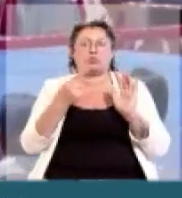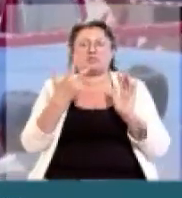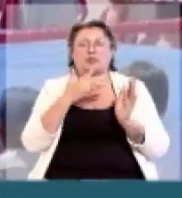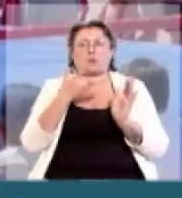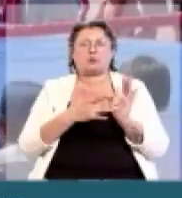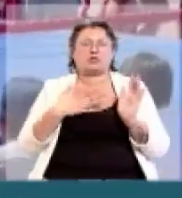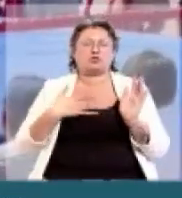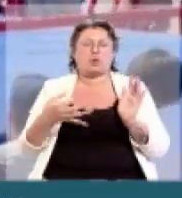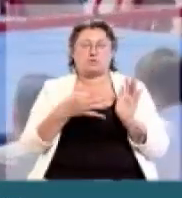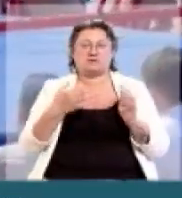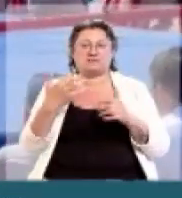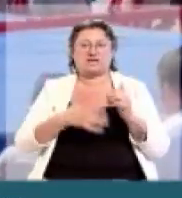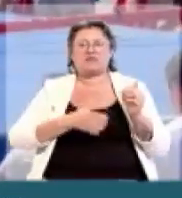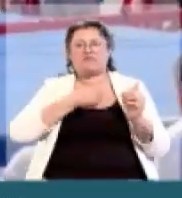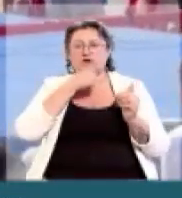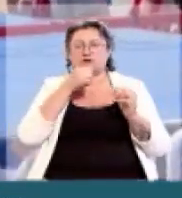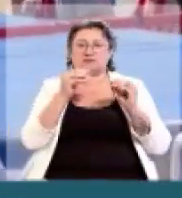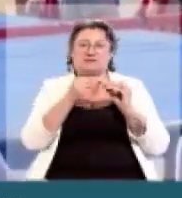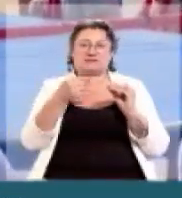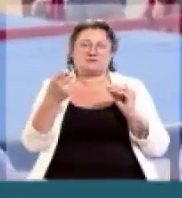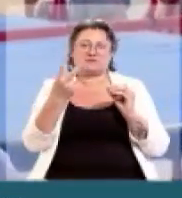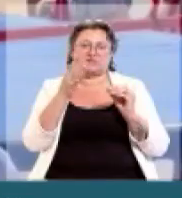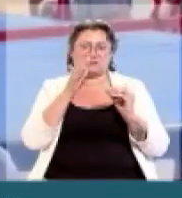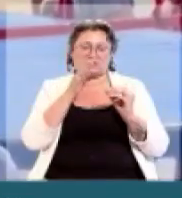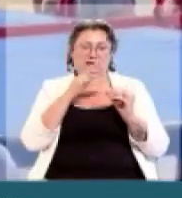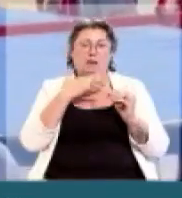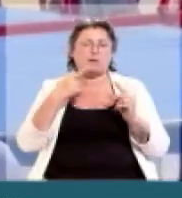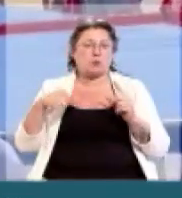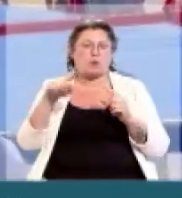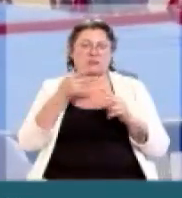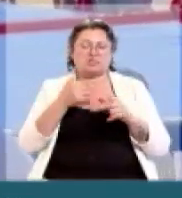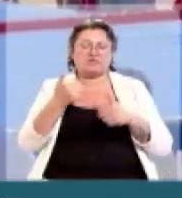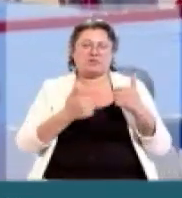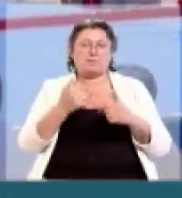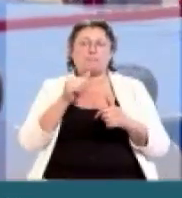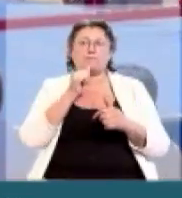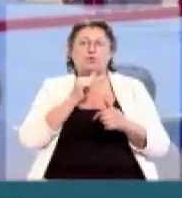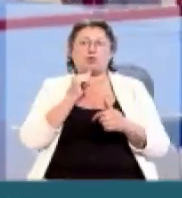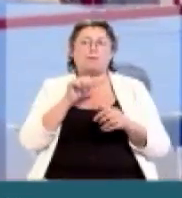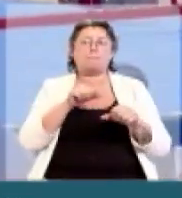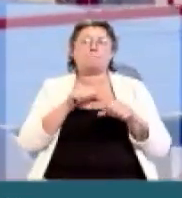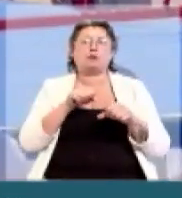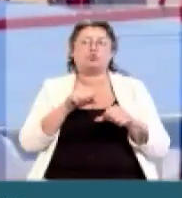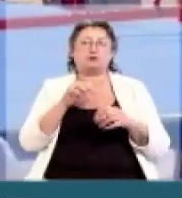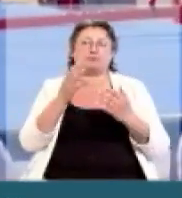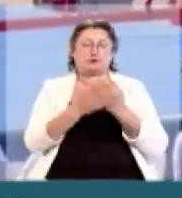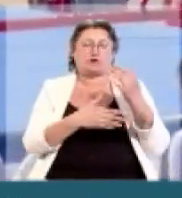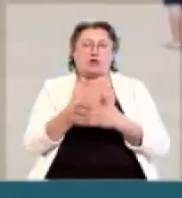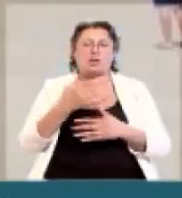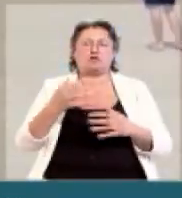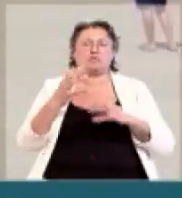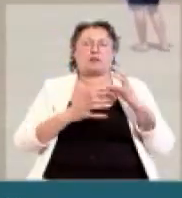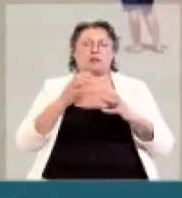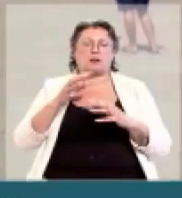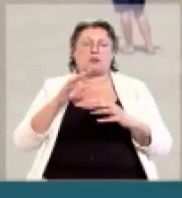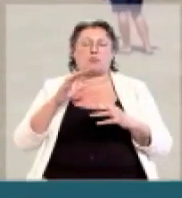городов области. Средний возраст участников – 10-12 лет. Для многих из них эти соревнования – настоящая проба боксерских перчаток на чемпионате областного уровня.